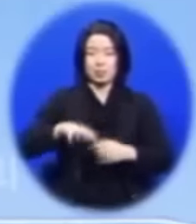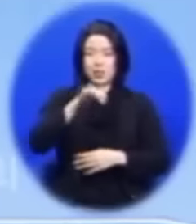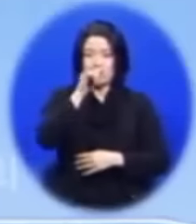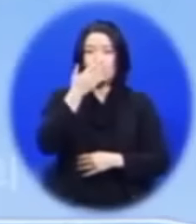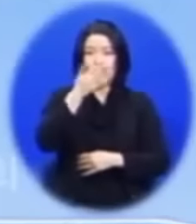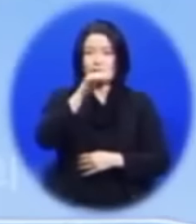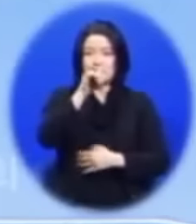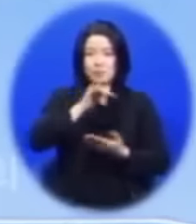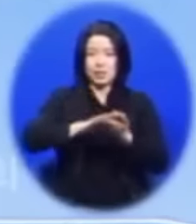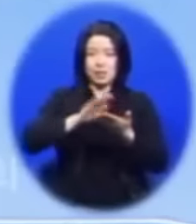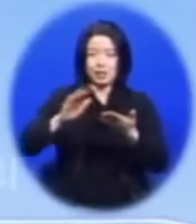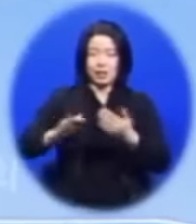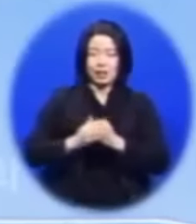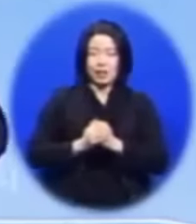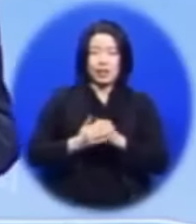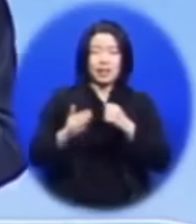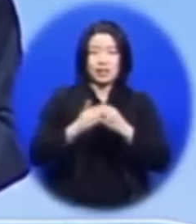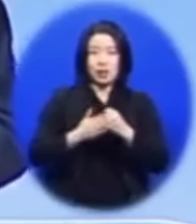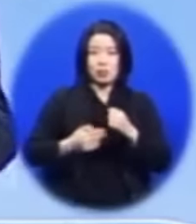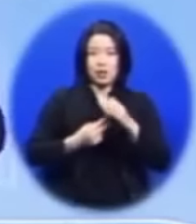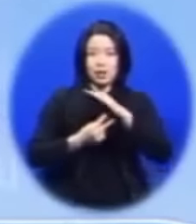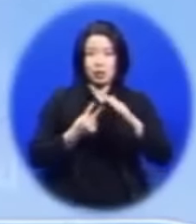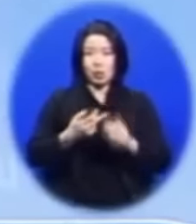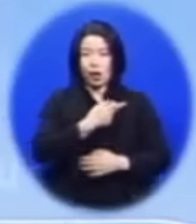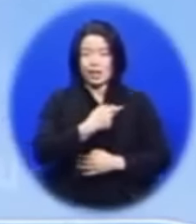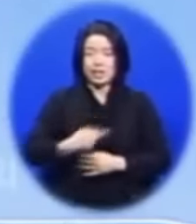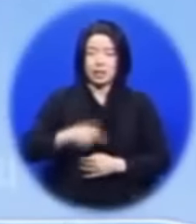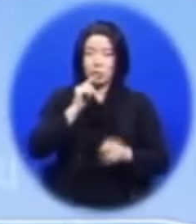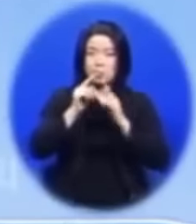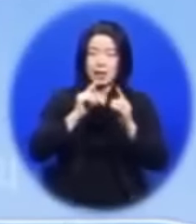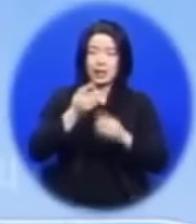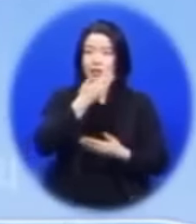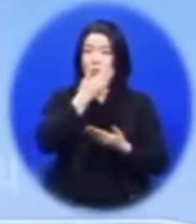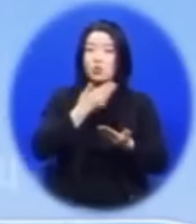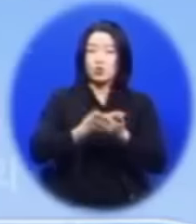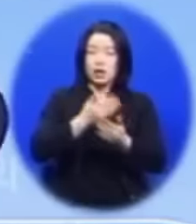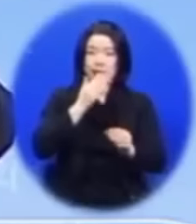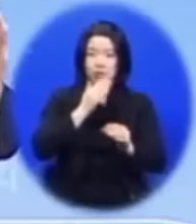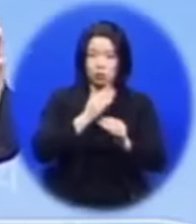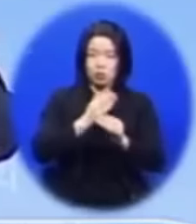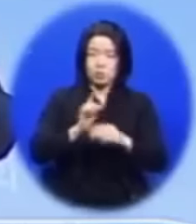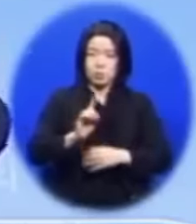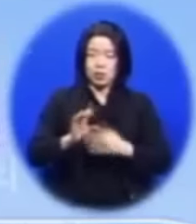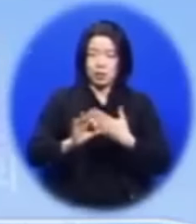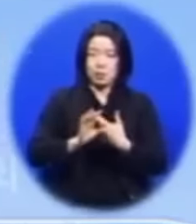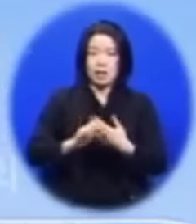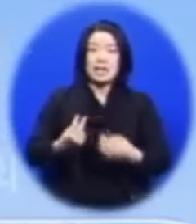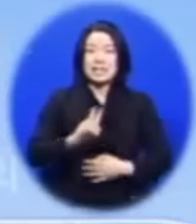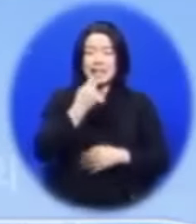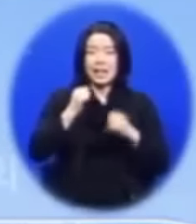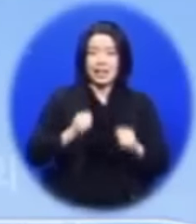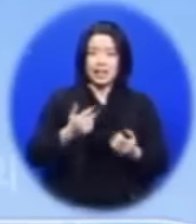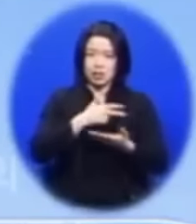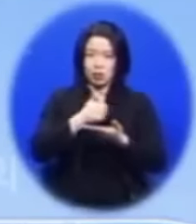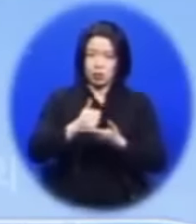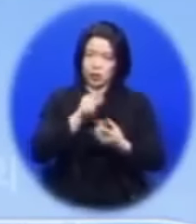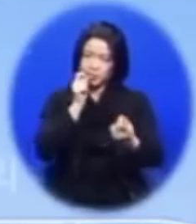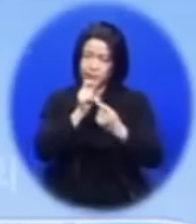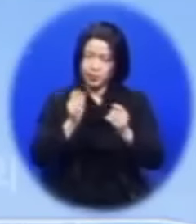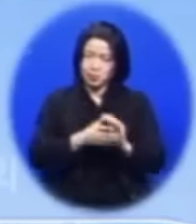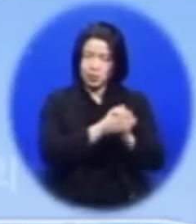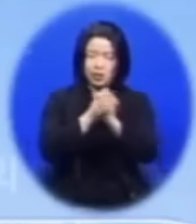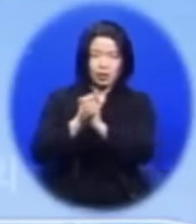겁니다 그래서 요한 사도가 말씀하려는 또 하나의 핵심이 바로 살아계신 주님과의 친밀한 사임과